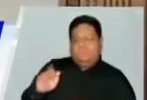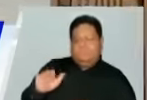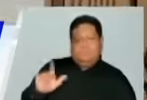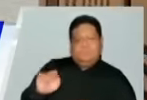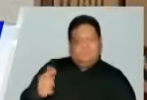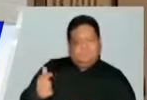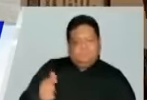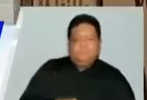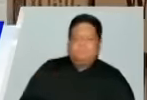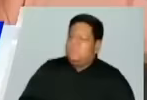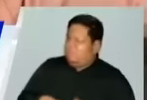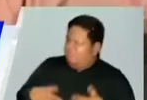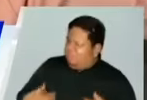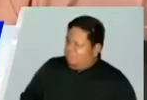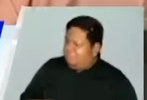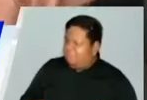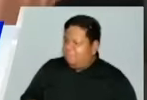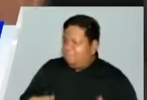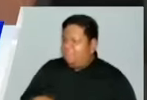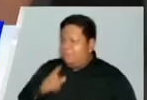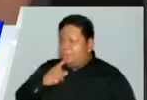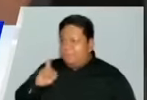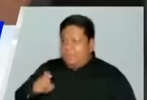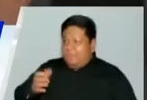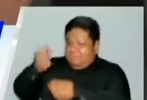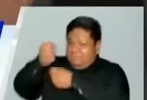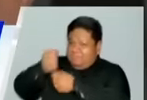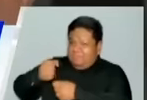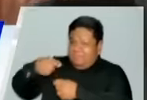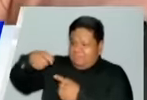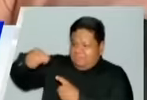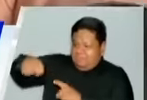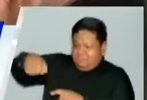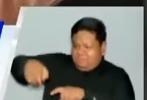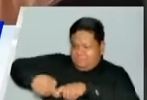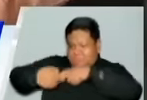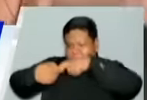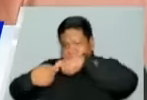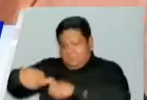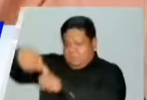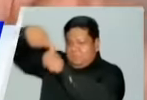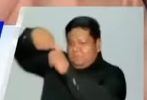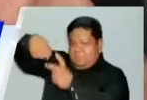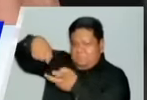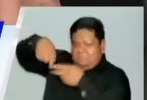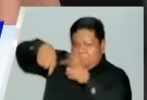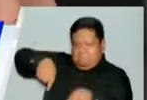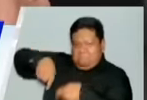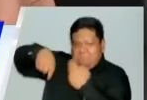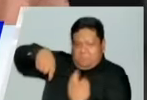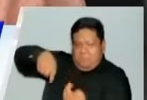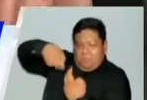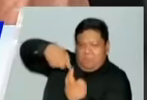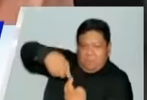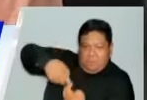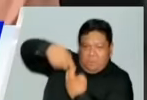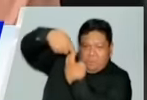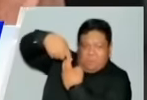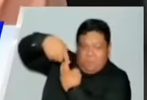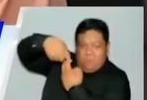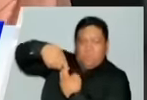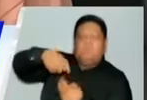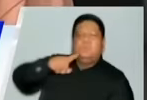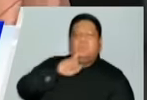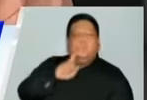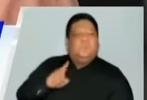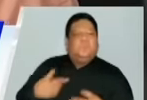mga palambitin eh. Nasa crane siya, tapos nilambitin si Myrtle. So talagang yung mga ganong eksena na at may ano pa siya